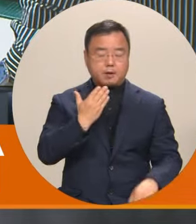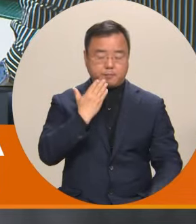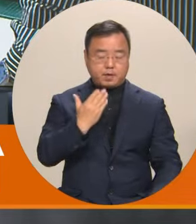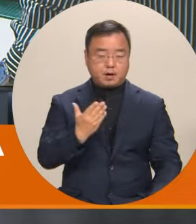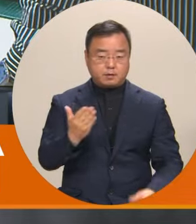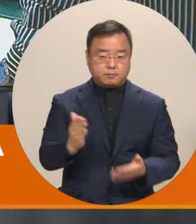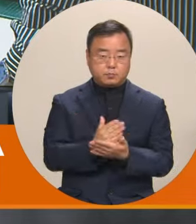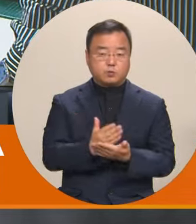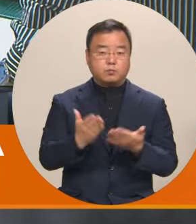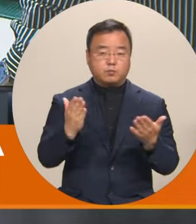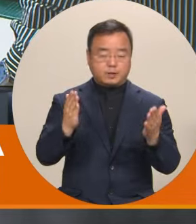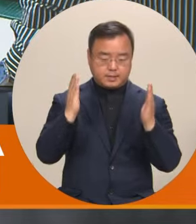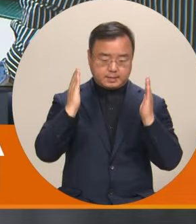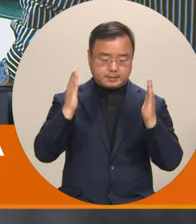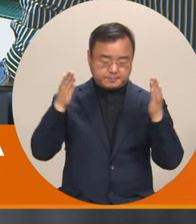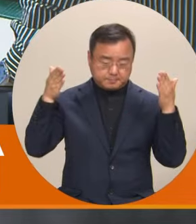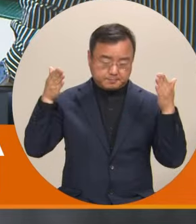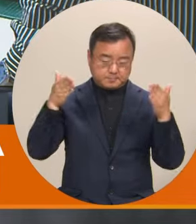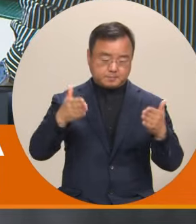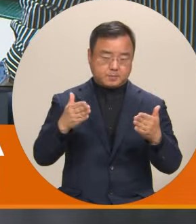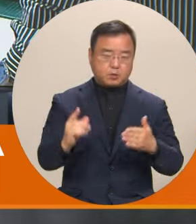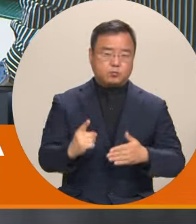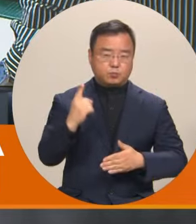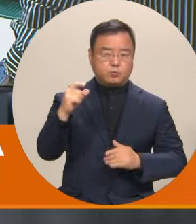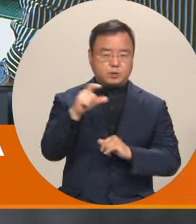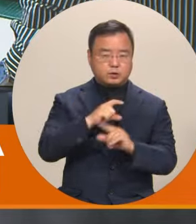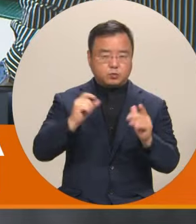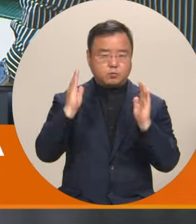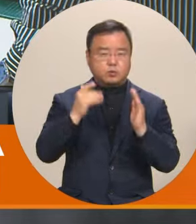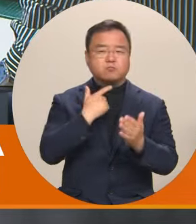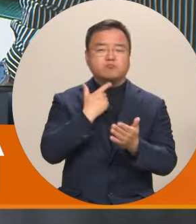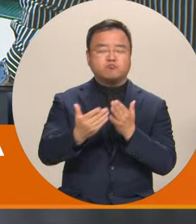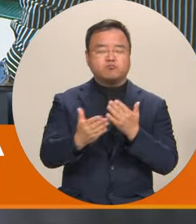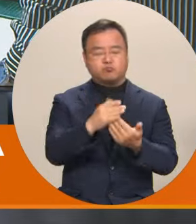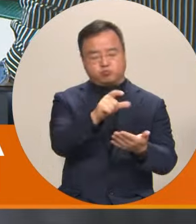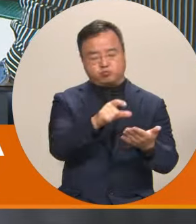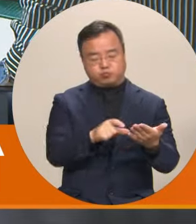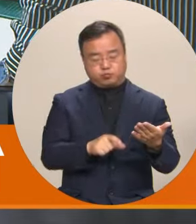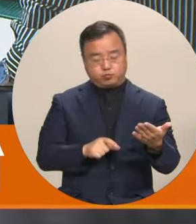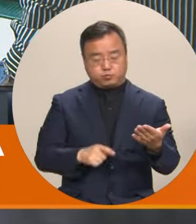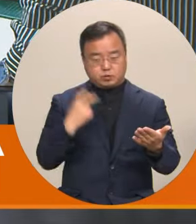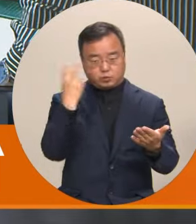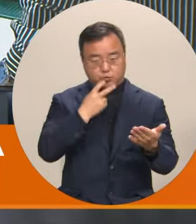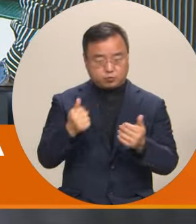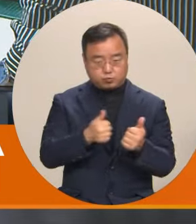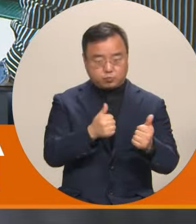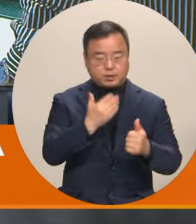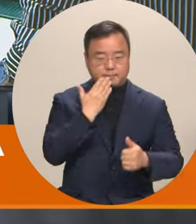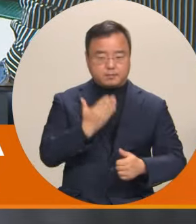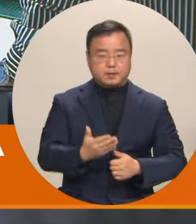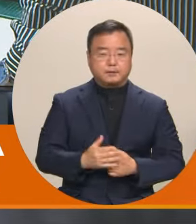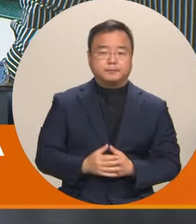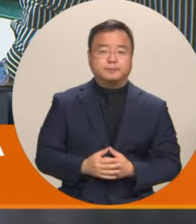올라가고 학습 이력도 추적할 수 있다는 장점이 있는데요 서진석 기자가